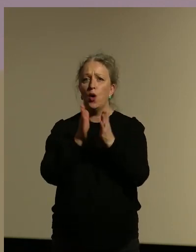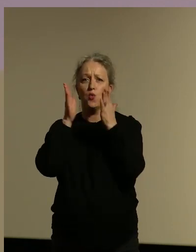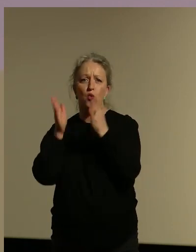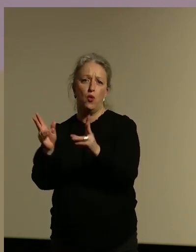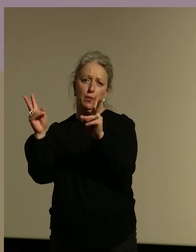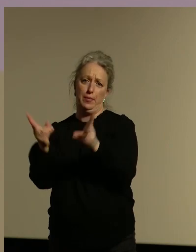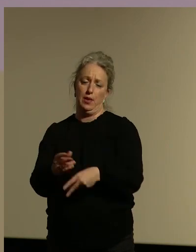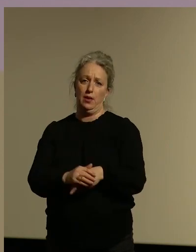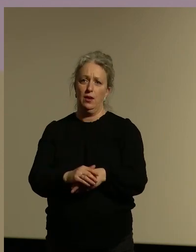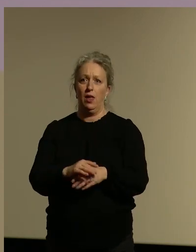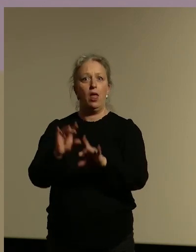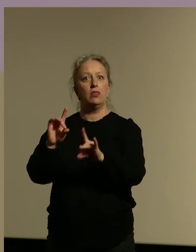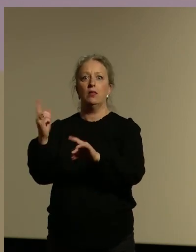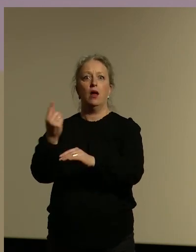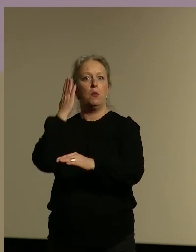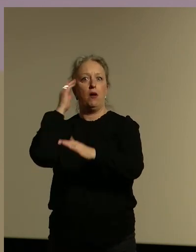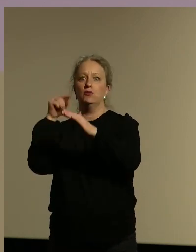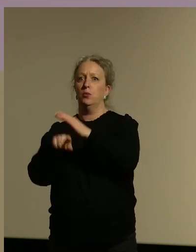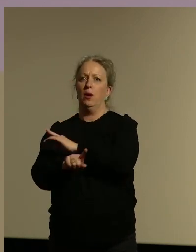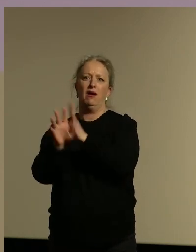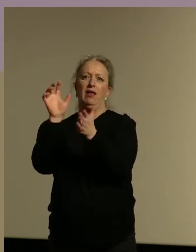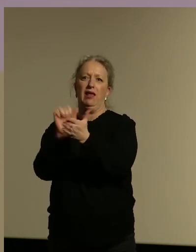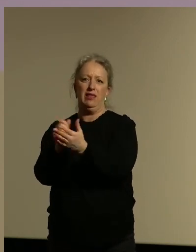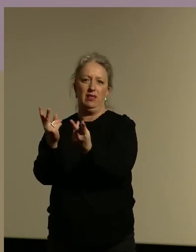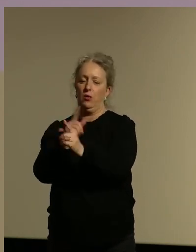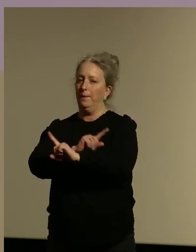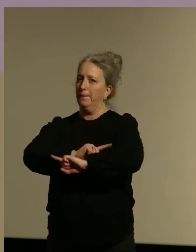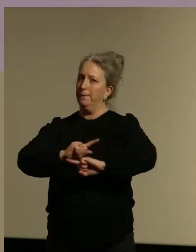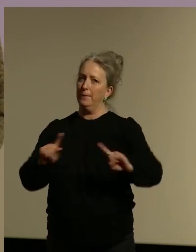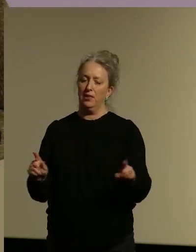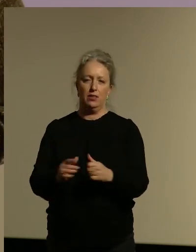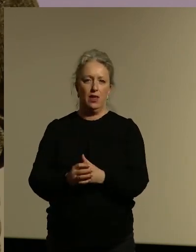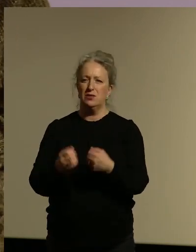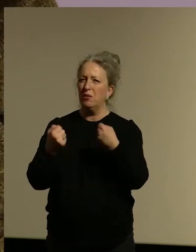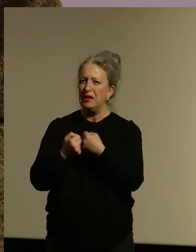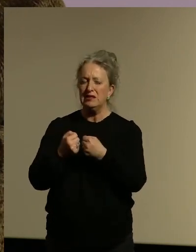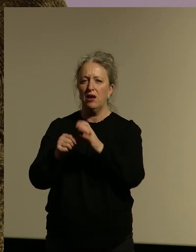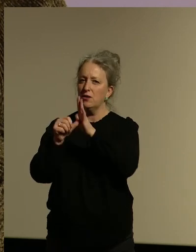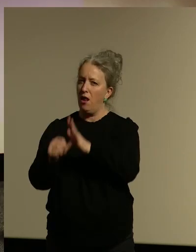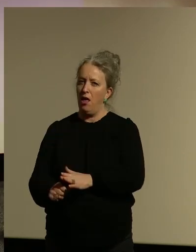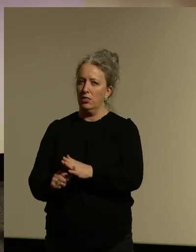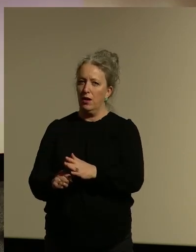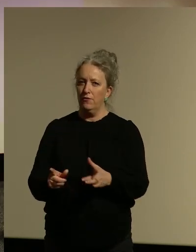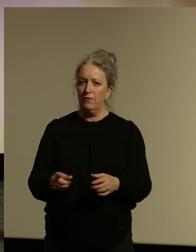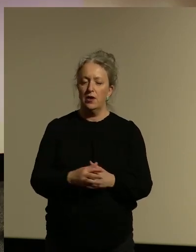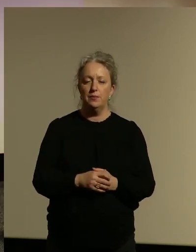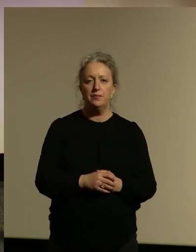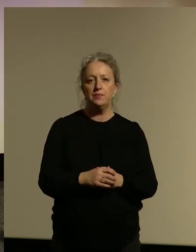et ärme jää sinna magamistuppa kinni. See on väga kitsas ja see on alandav.